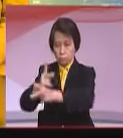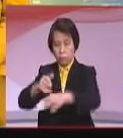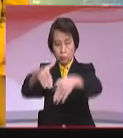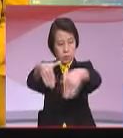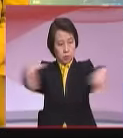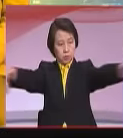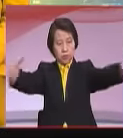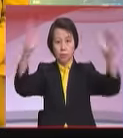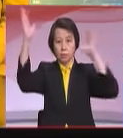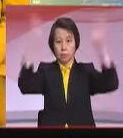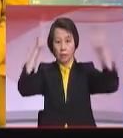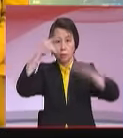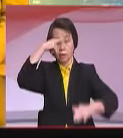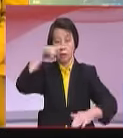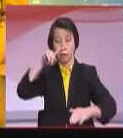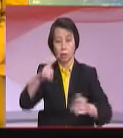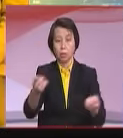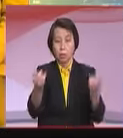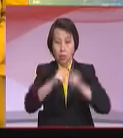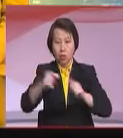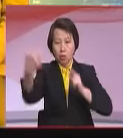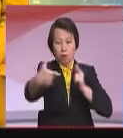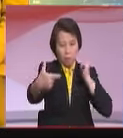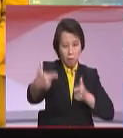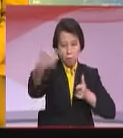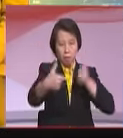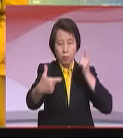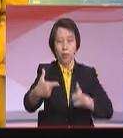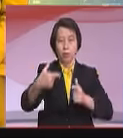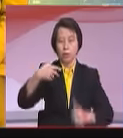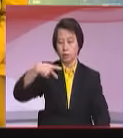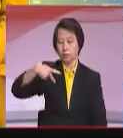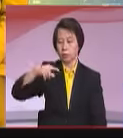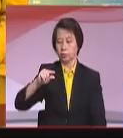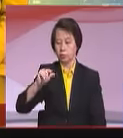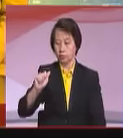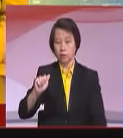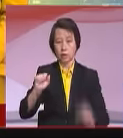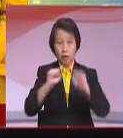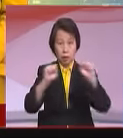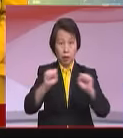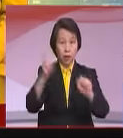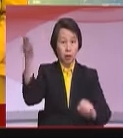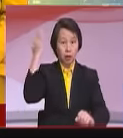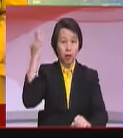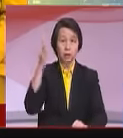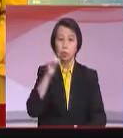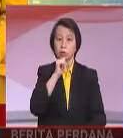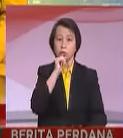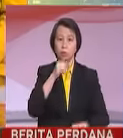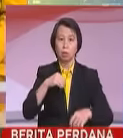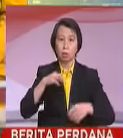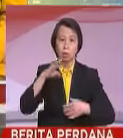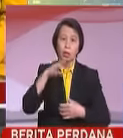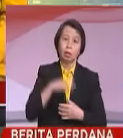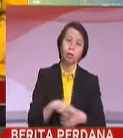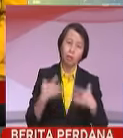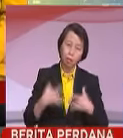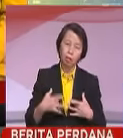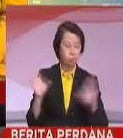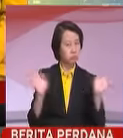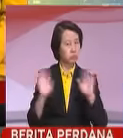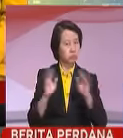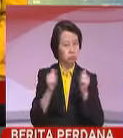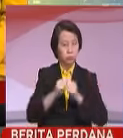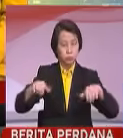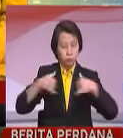sempadan Malaysia-Thailand. Insiden tembakan anggota pasukan gerakan UMNO PGA Selasa lalu tidak mematahkan semangat mereka untuk